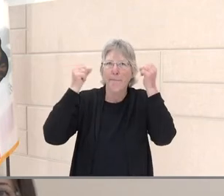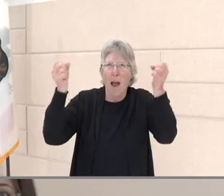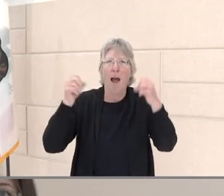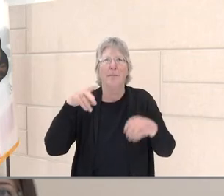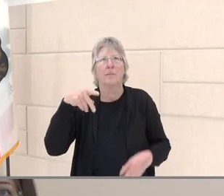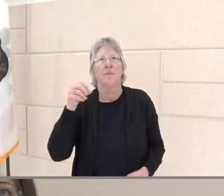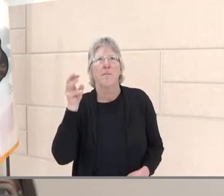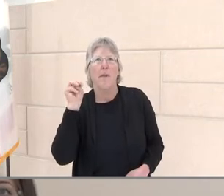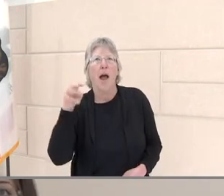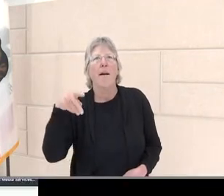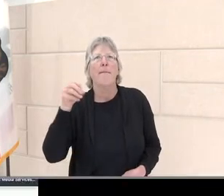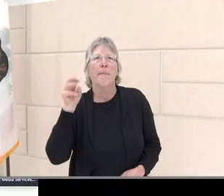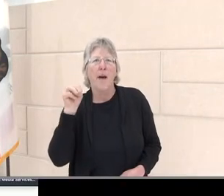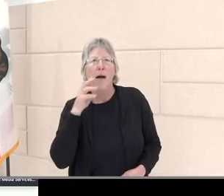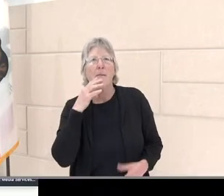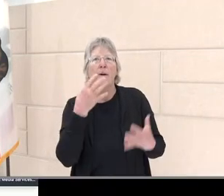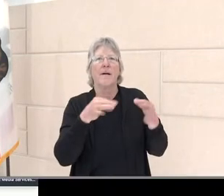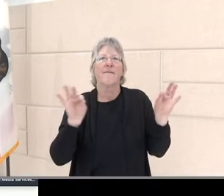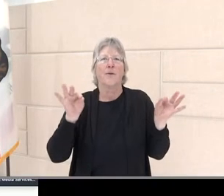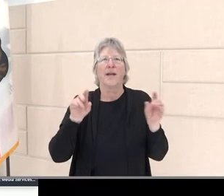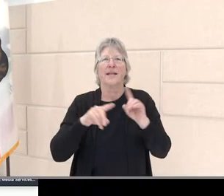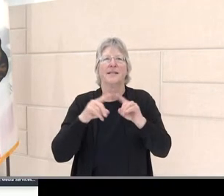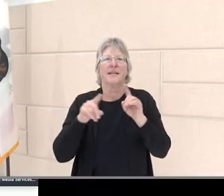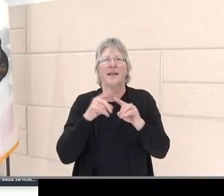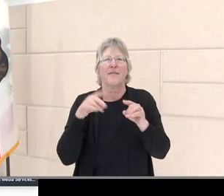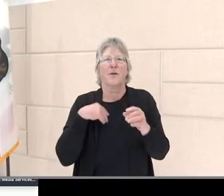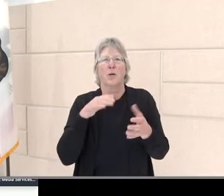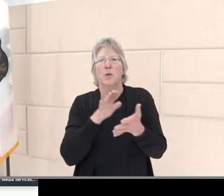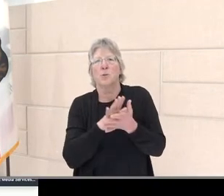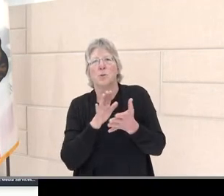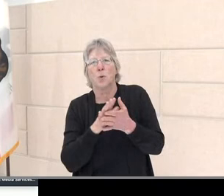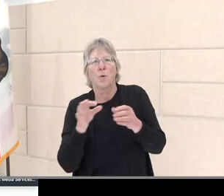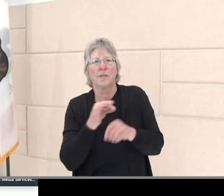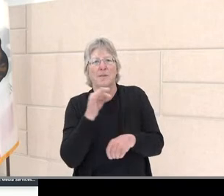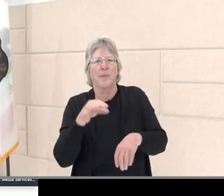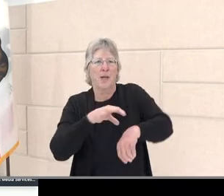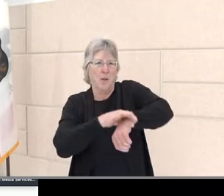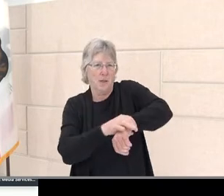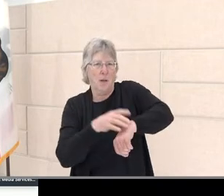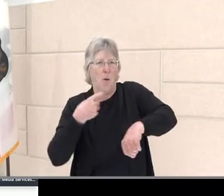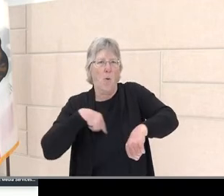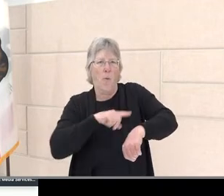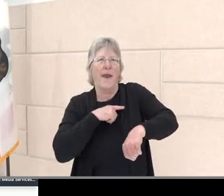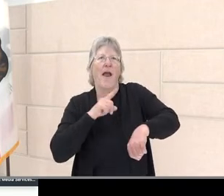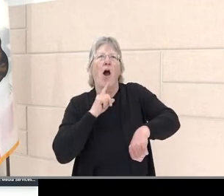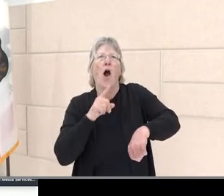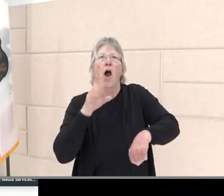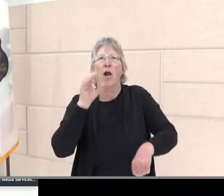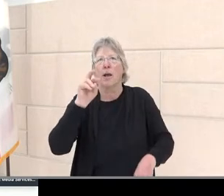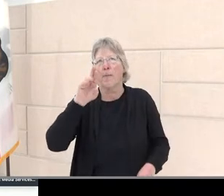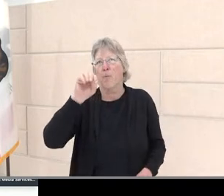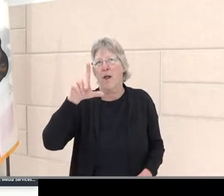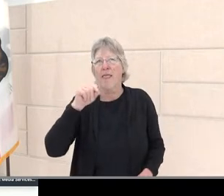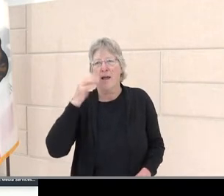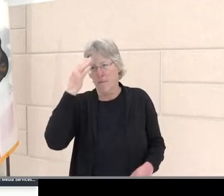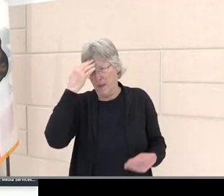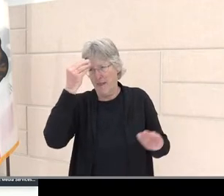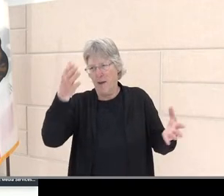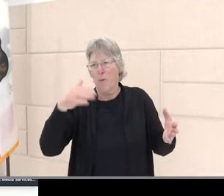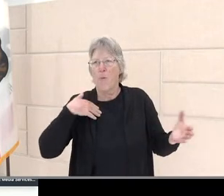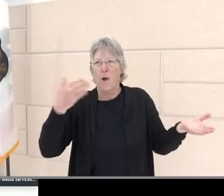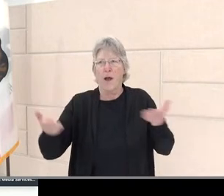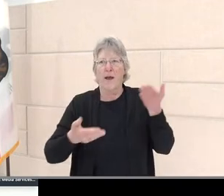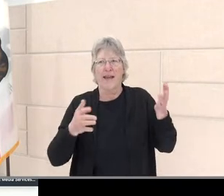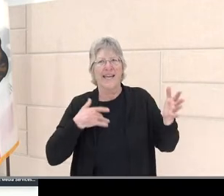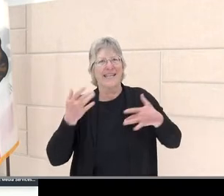ស្វាគមន៍សិស្សត្រឡប់ចូលរៀនវិញយើងមានជាគេហៅថាផ្លាកដៃសាលារៀននឹងសម្រាប់ចែកទៅកាន់សិ